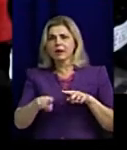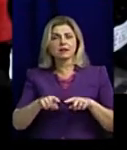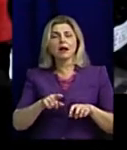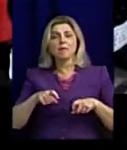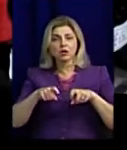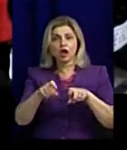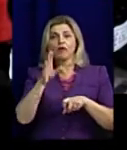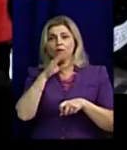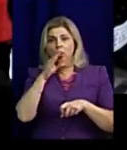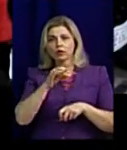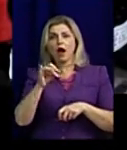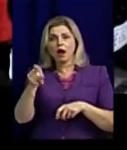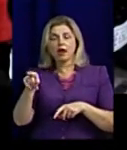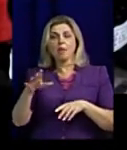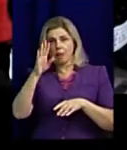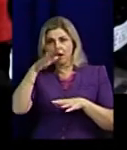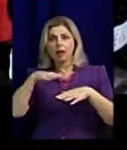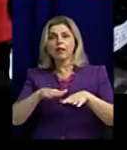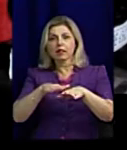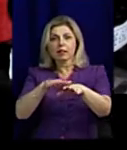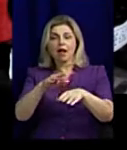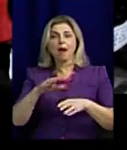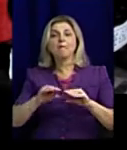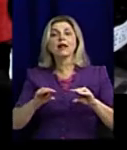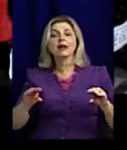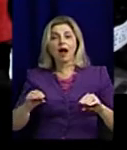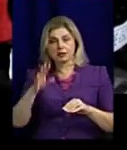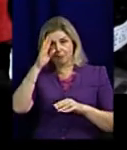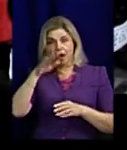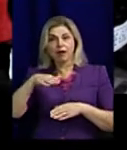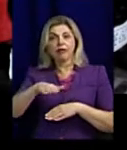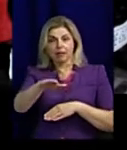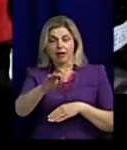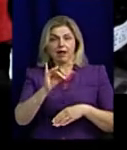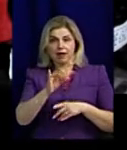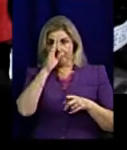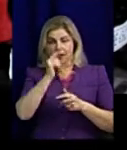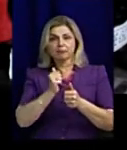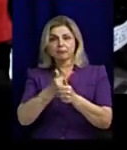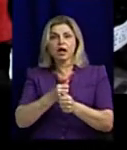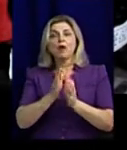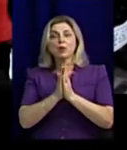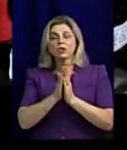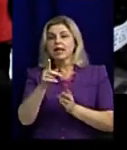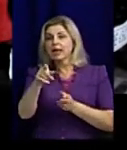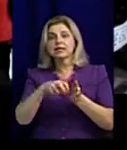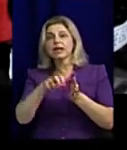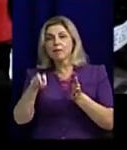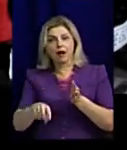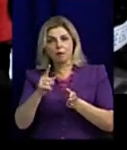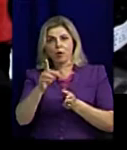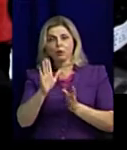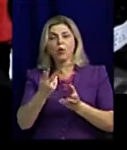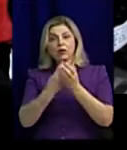його б ще далі занесло. Доплив, ухопив за матрац. Одне прохання лише було, щоб тільки з матрацу не стрибав, оскільки потопаючого